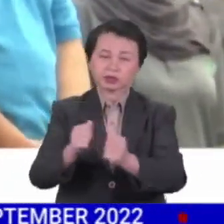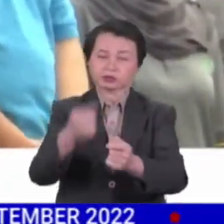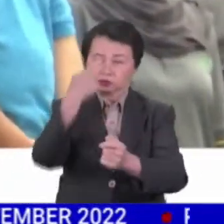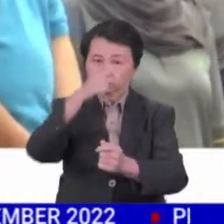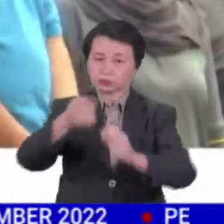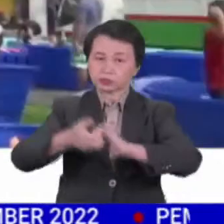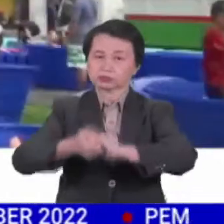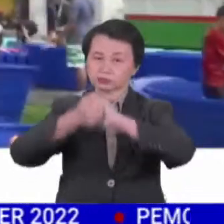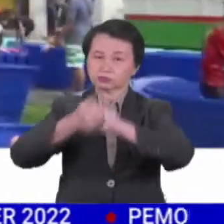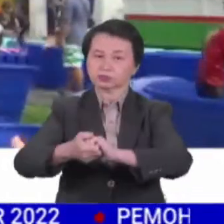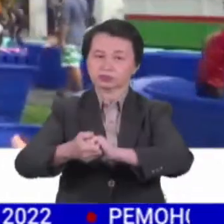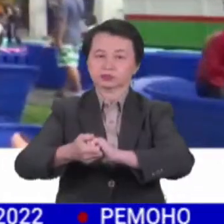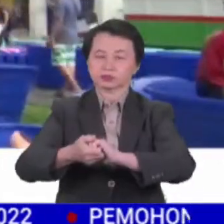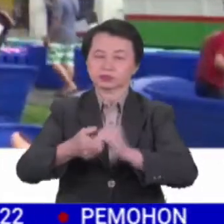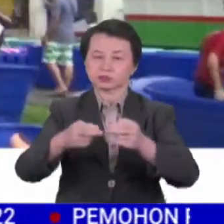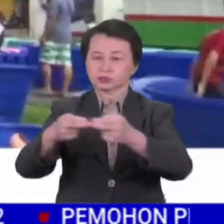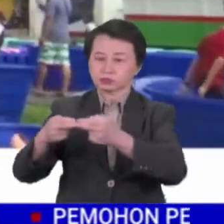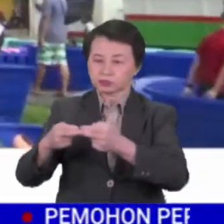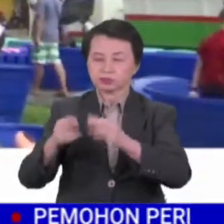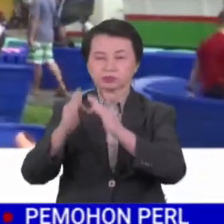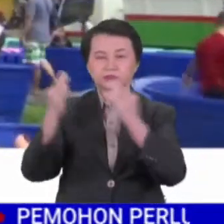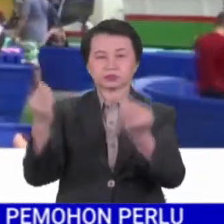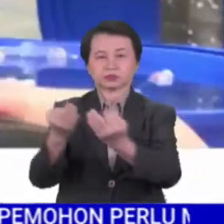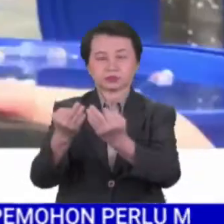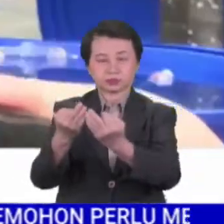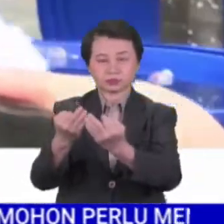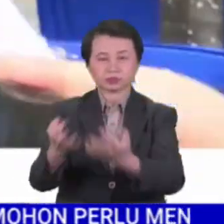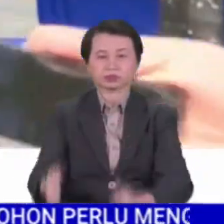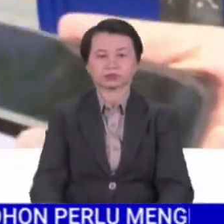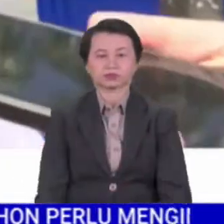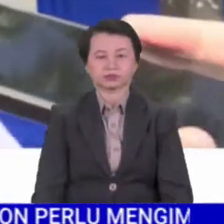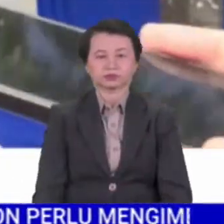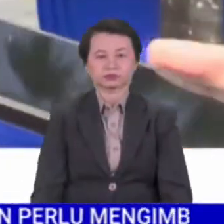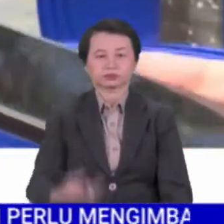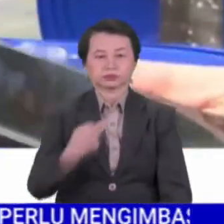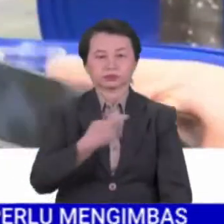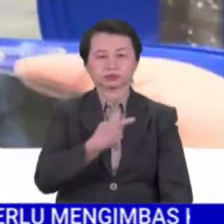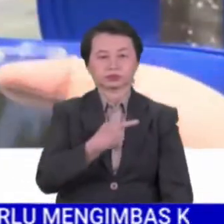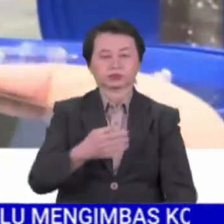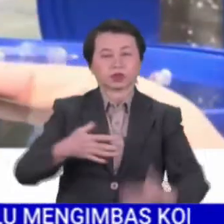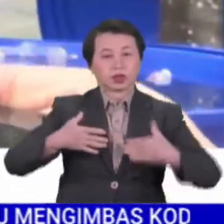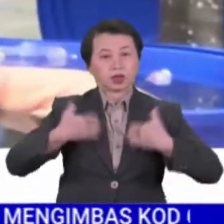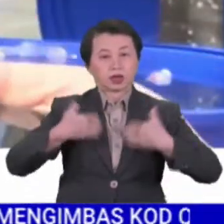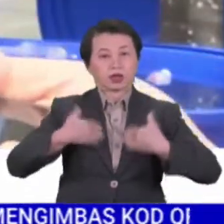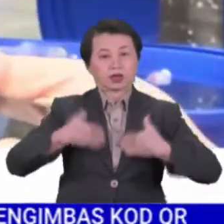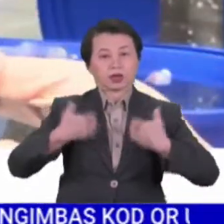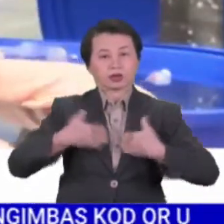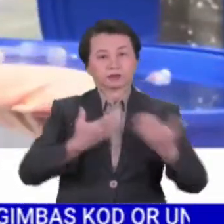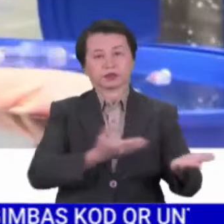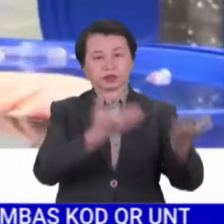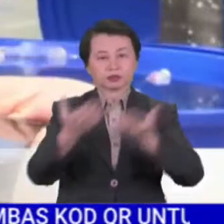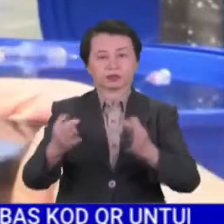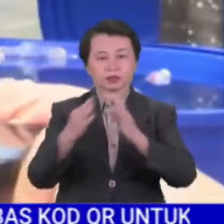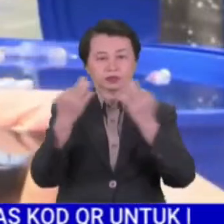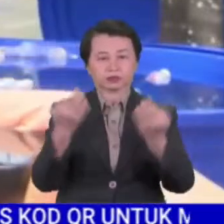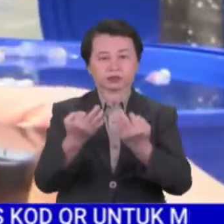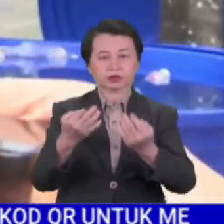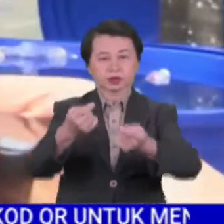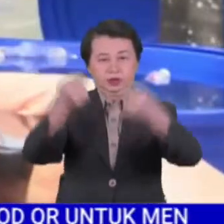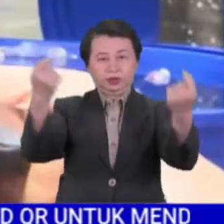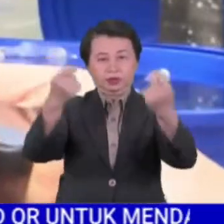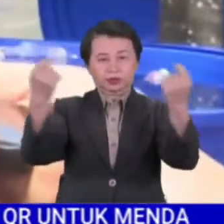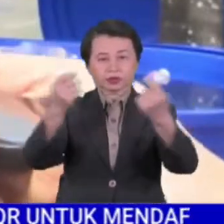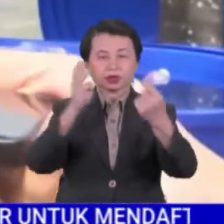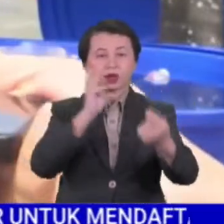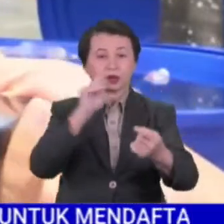merapatkan silaturahim antara keluarga. Kami rasa happy lah dapat membuat family join pesta air